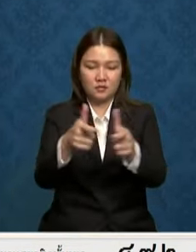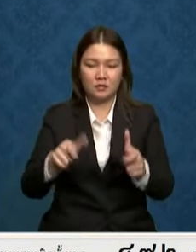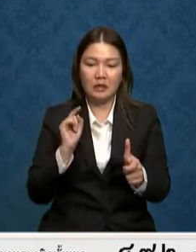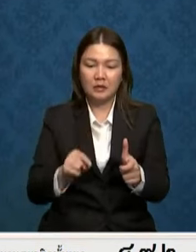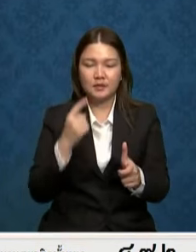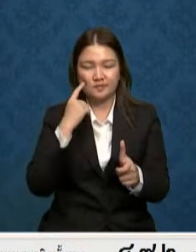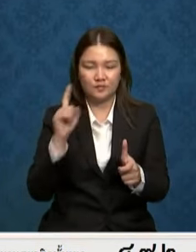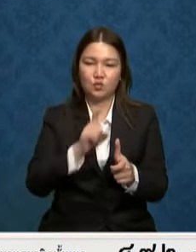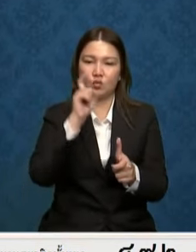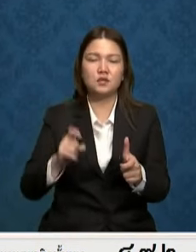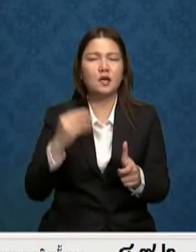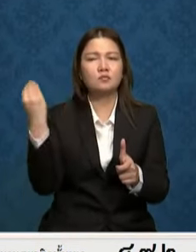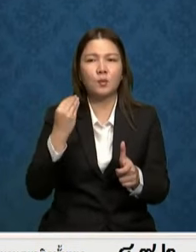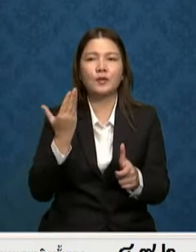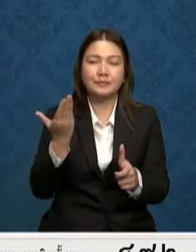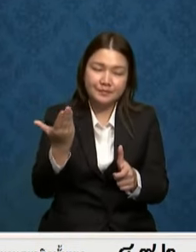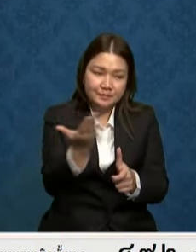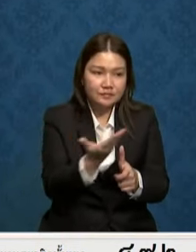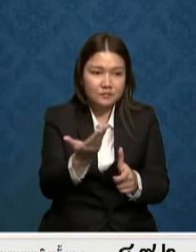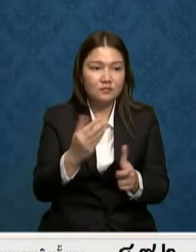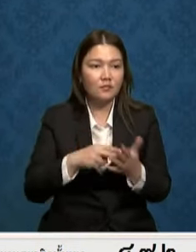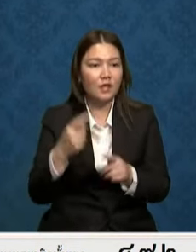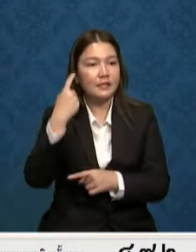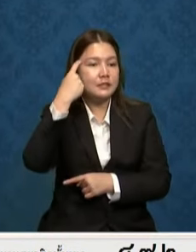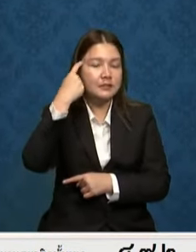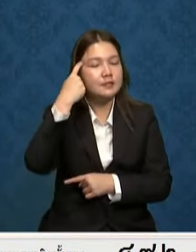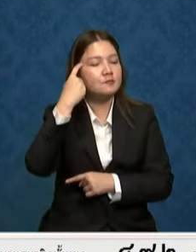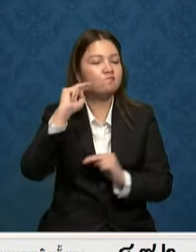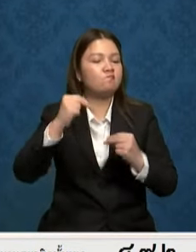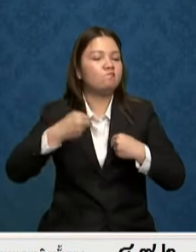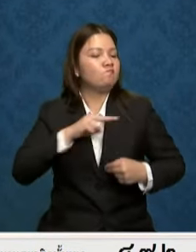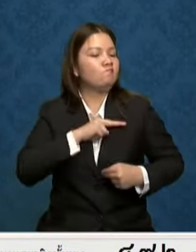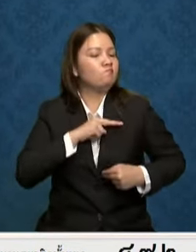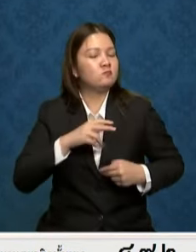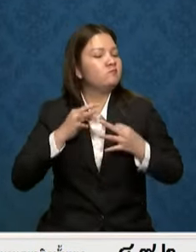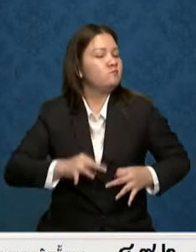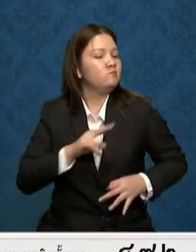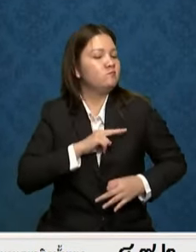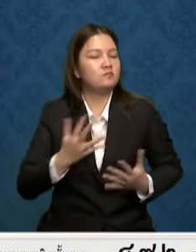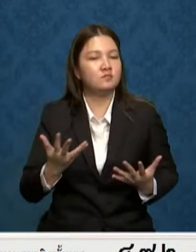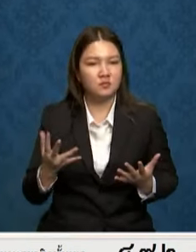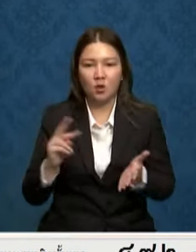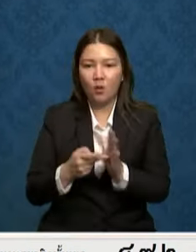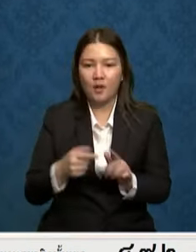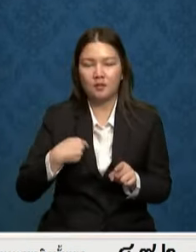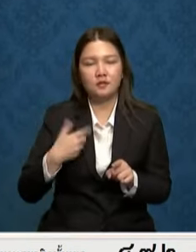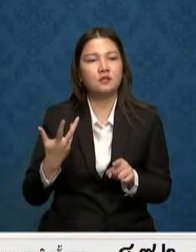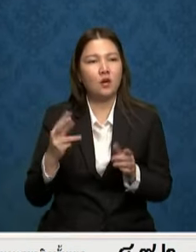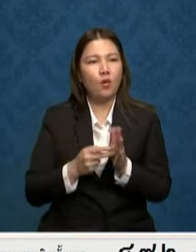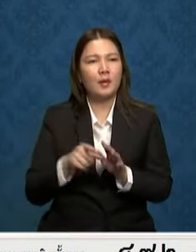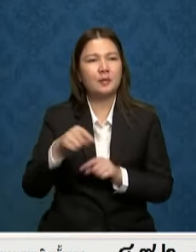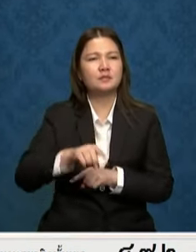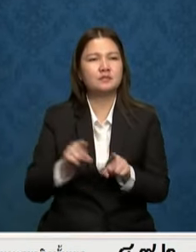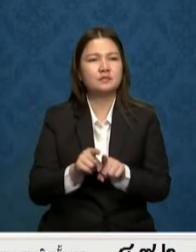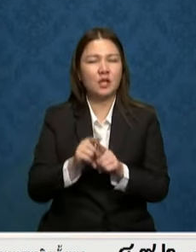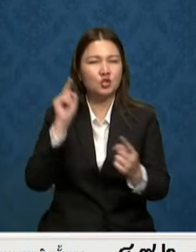ชุดนี้ของกรรมาธิการชุดเนี้ยด้วยเงื่อนไขส่วนตัวด้วยเงื่อนไขต่างๆเนี่ยเอ่อมันไม่มันจะไม่นำไปสู่วัตถุประสงค์ที่